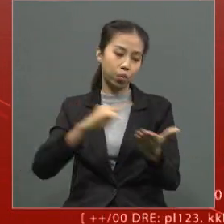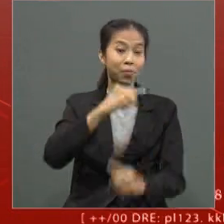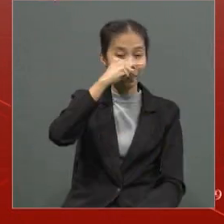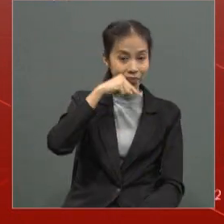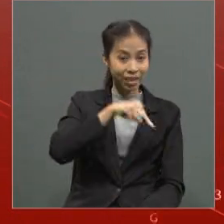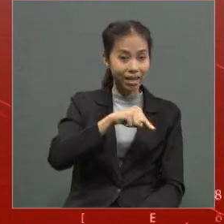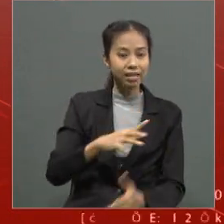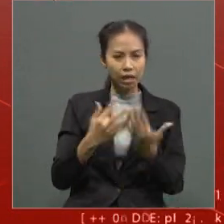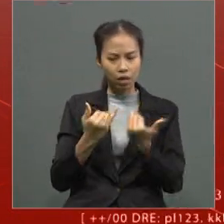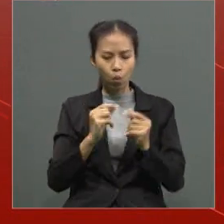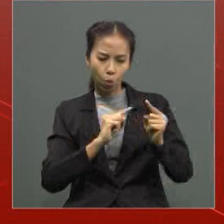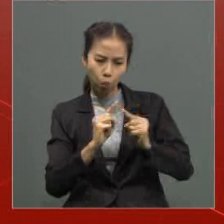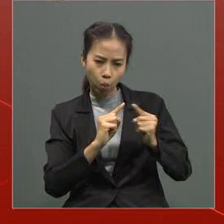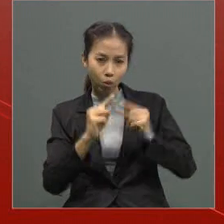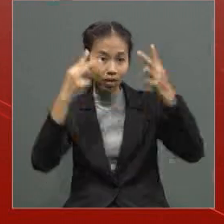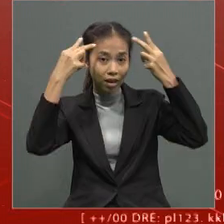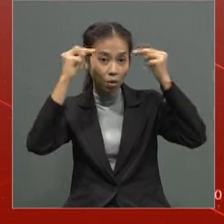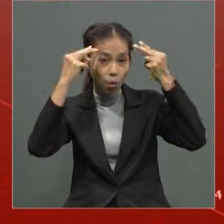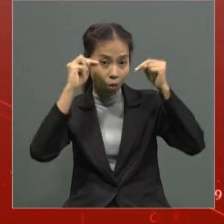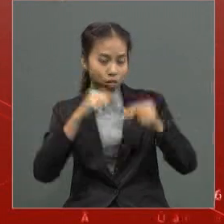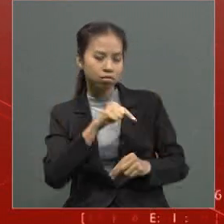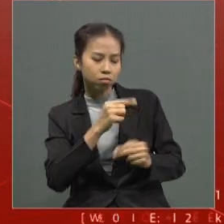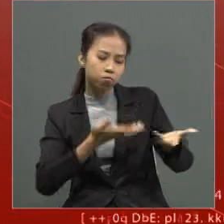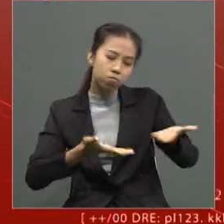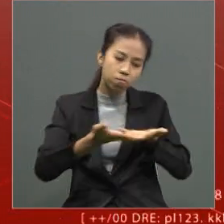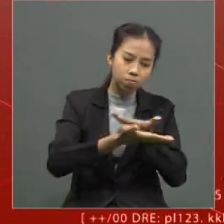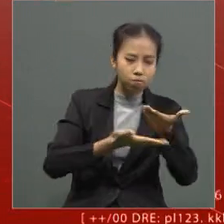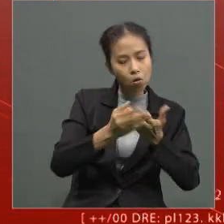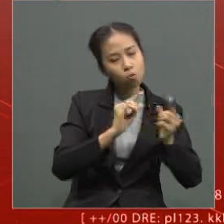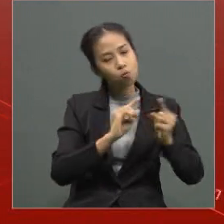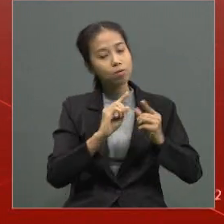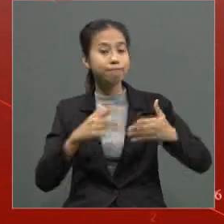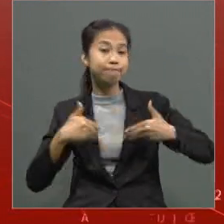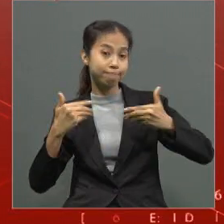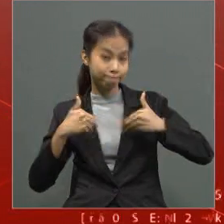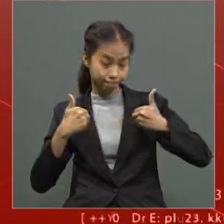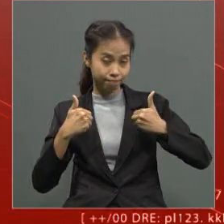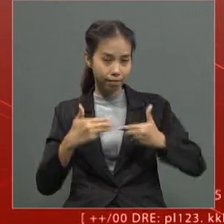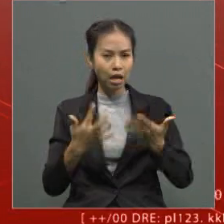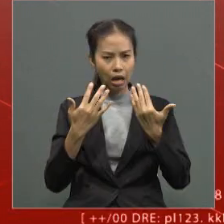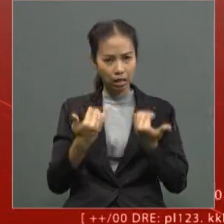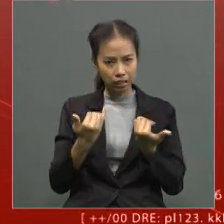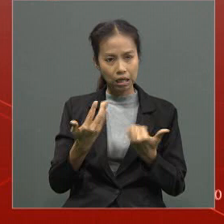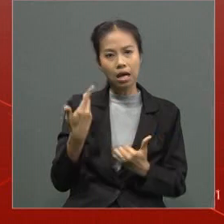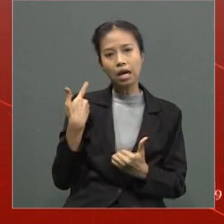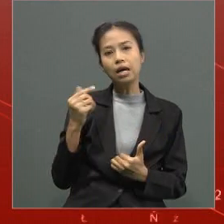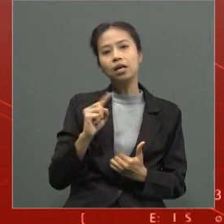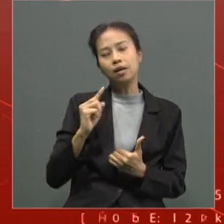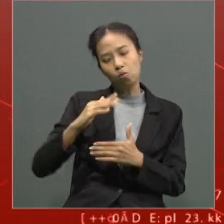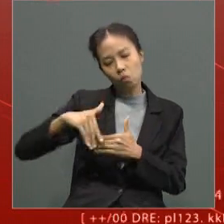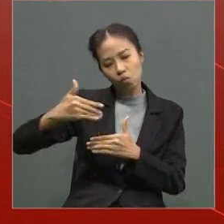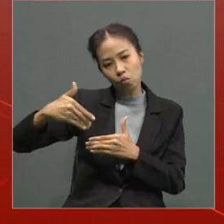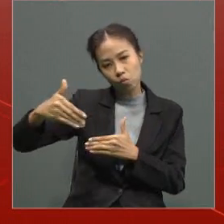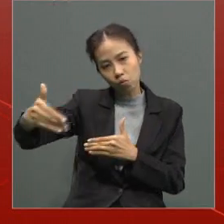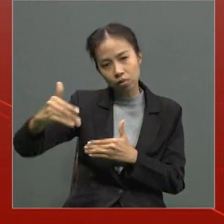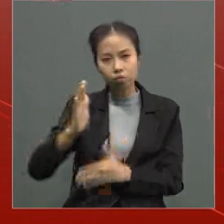เรือร่วมกับนายกรัฐมนตรีเป็นไปอย่างชื่นมื่นทีเดียวนะครับมีการแถลงการร่วมกันเพื่อเดือนหน้าความสัมพันธ์สู่หุ้น